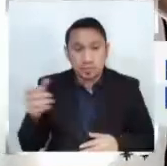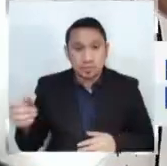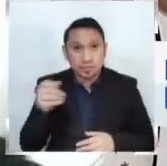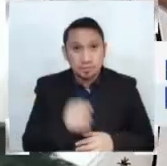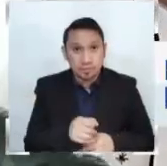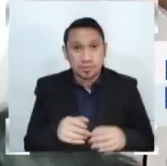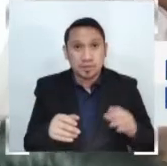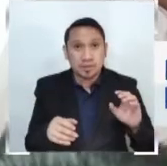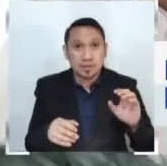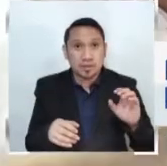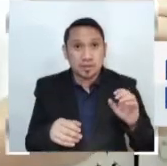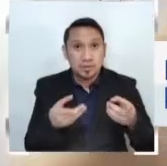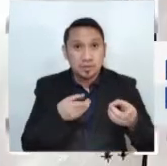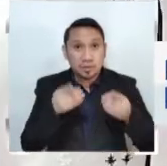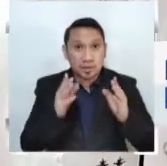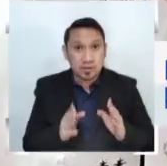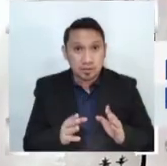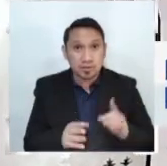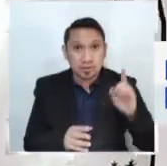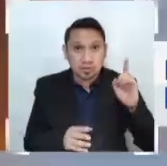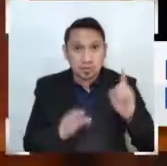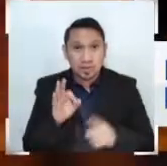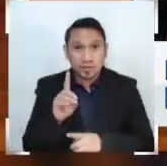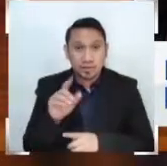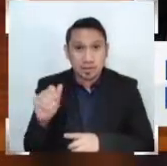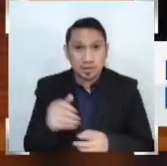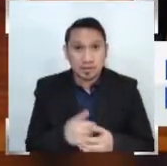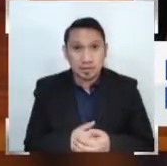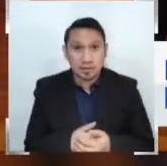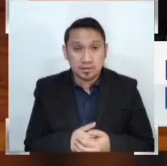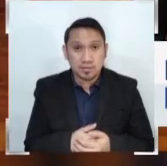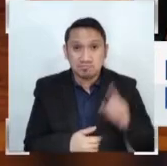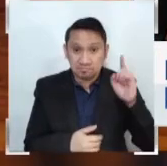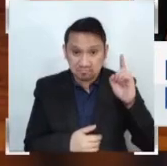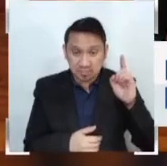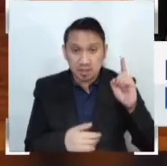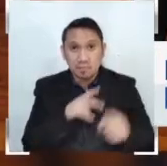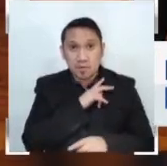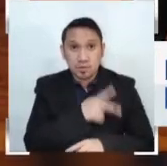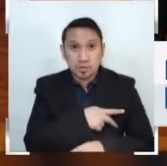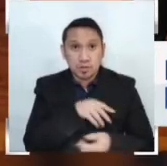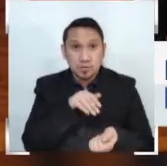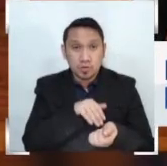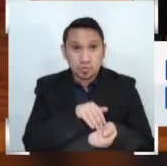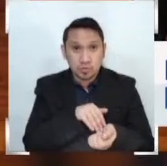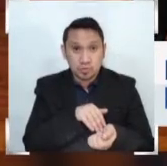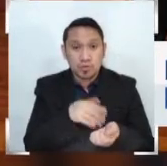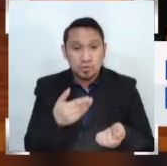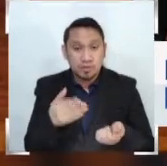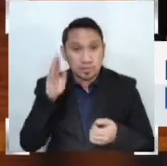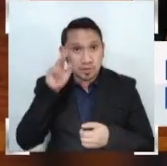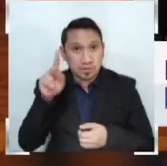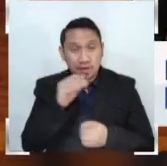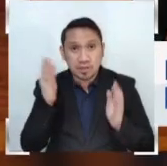Zacate bilang Director General ng Food and Drug Administration o FDA. Si Zacate, personal na doktor ng Pangulo at nagsilbi na rin sa gobyerno kabilang